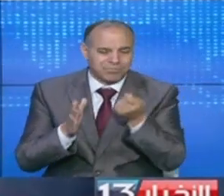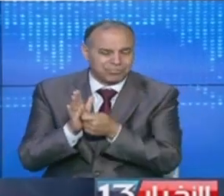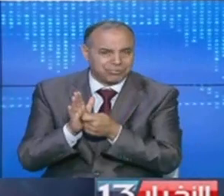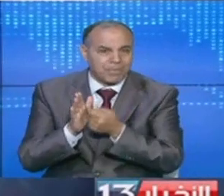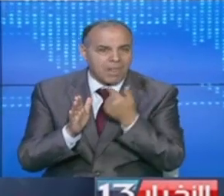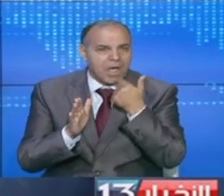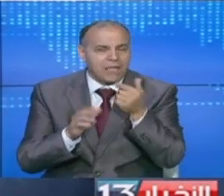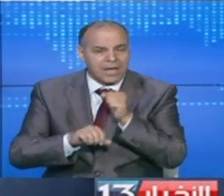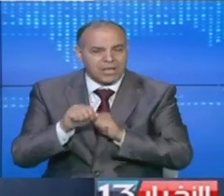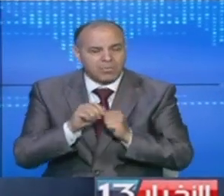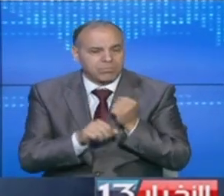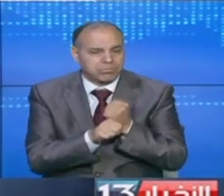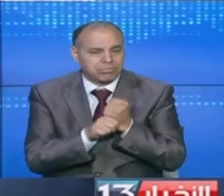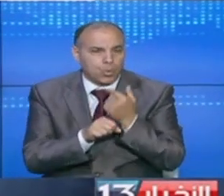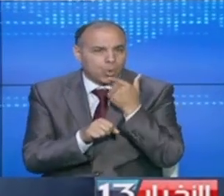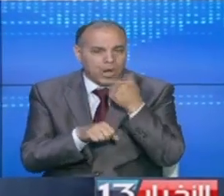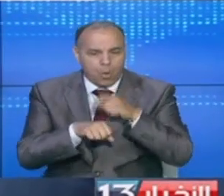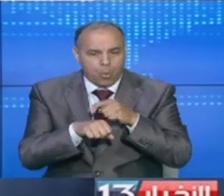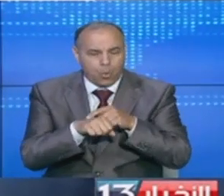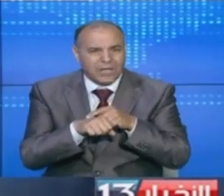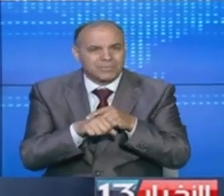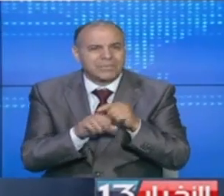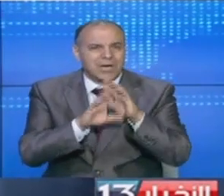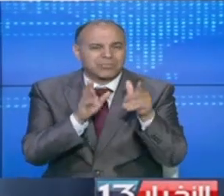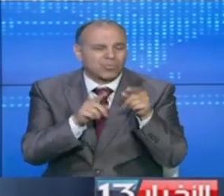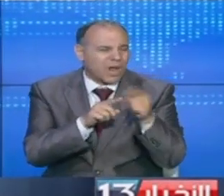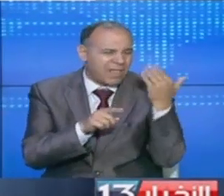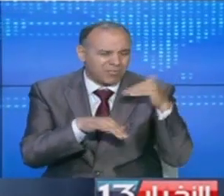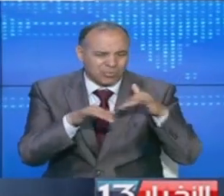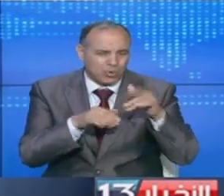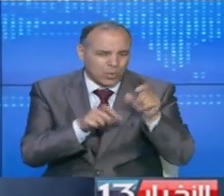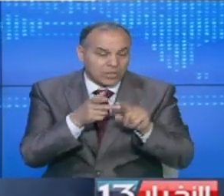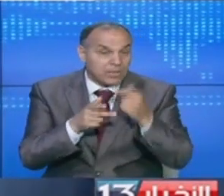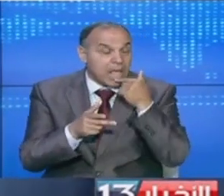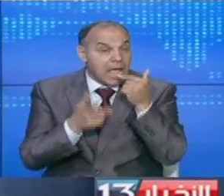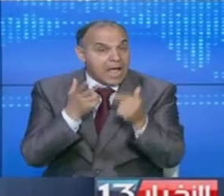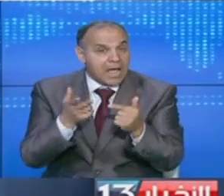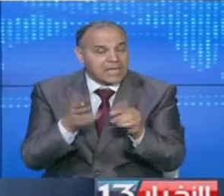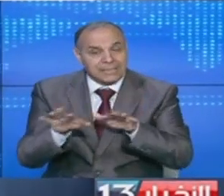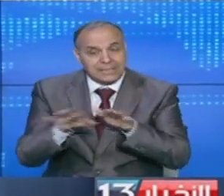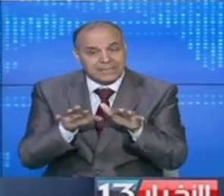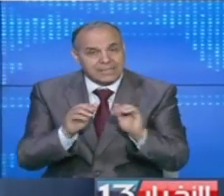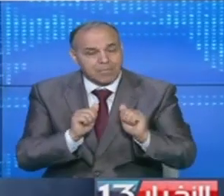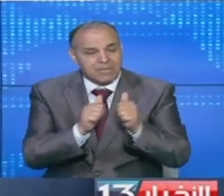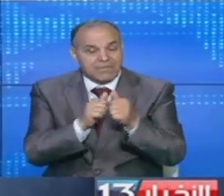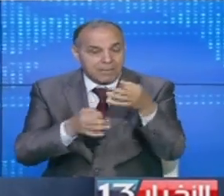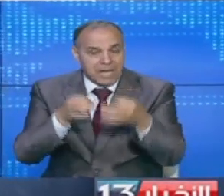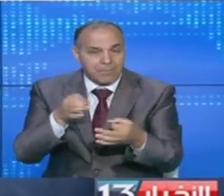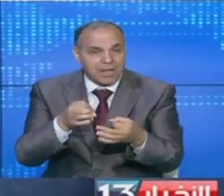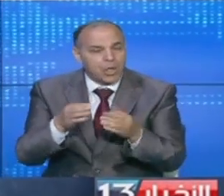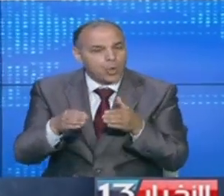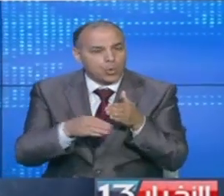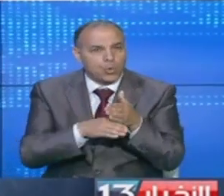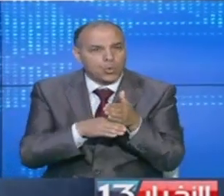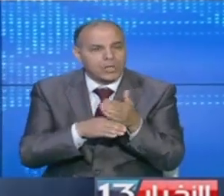ونظم سير العمل خلال فتره الحجر الصحي الموجه معتبرا ان تسيير مرفق العداله يدخل